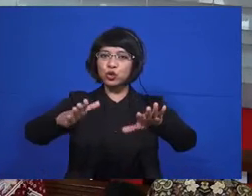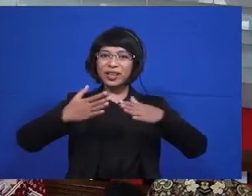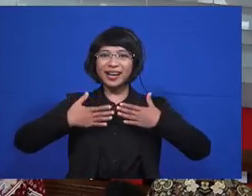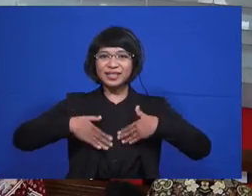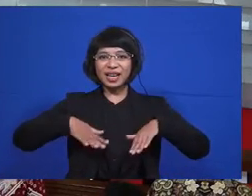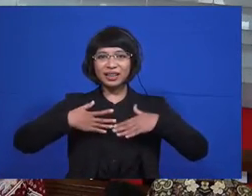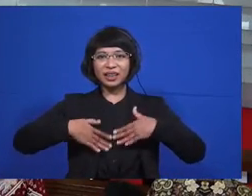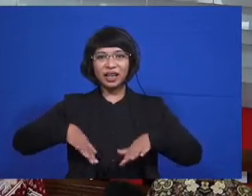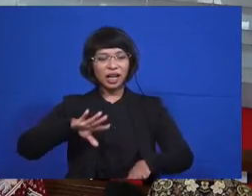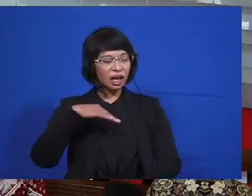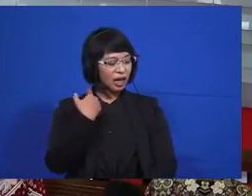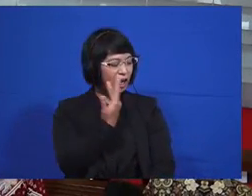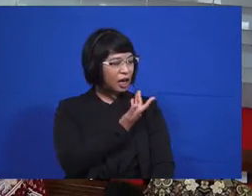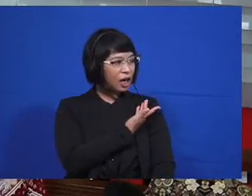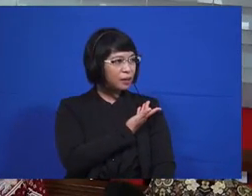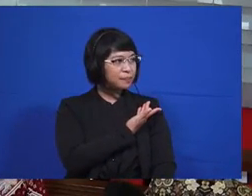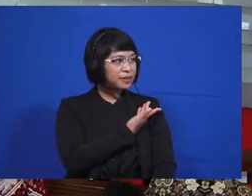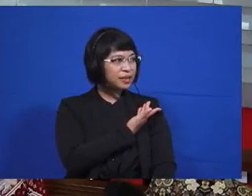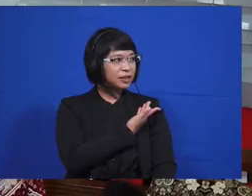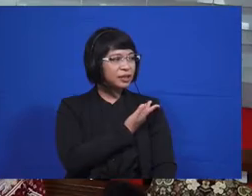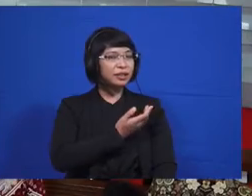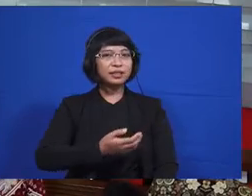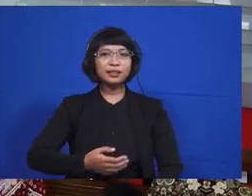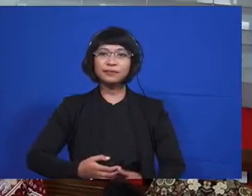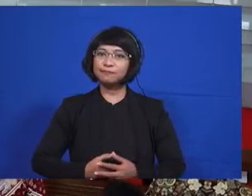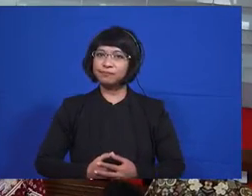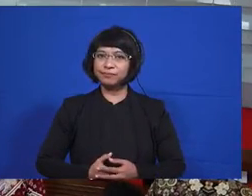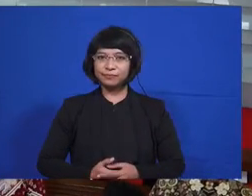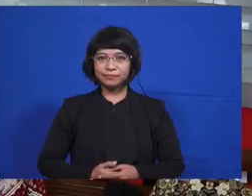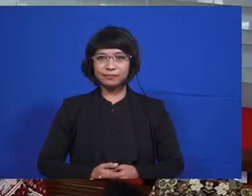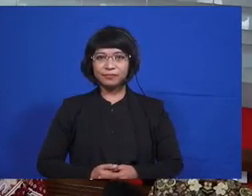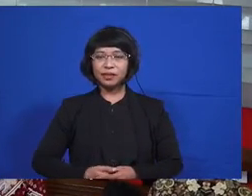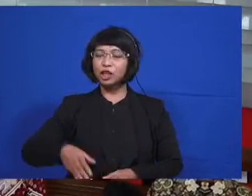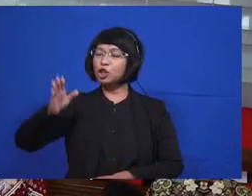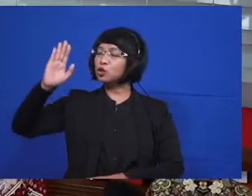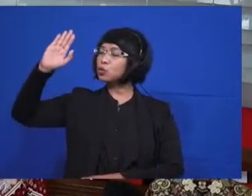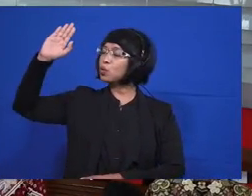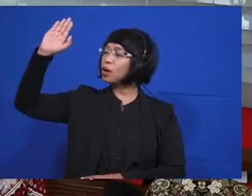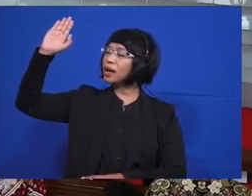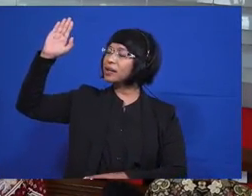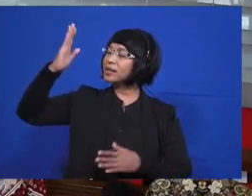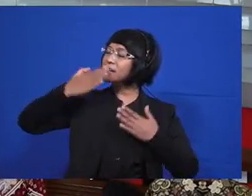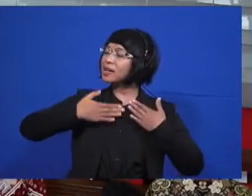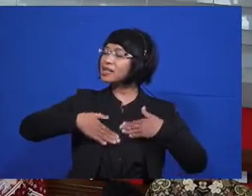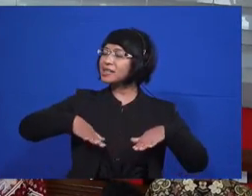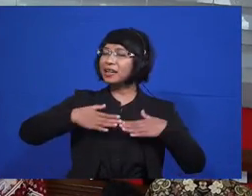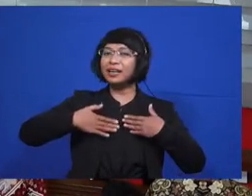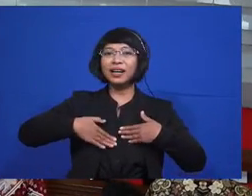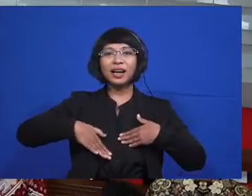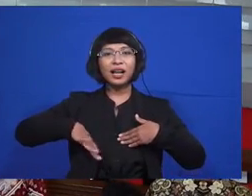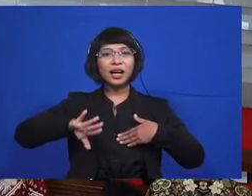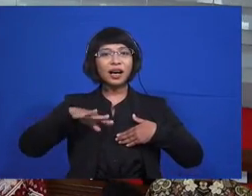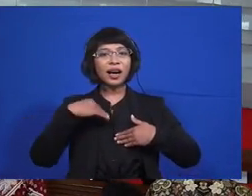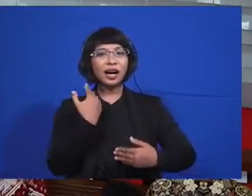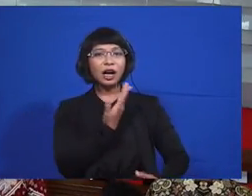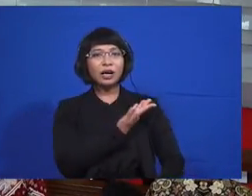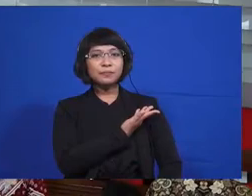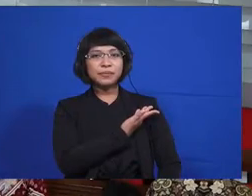Kristus, kasihanilah kami. Tuhan, kasihanilah kami.